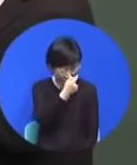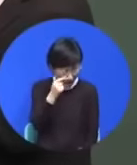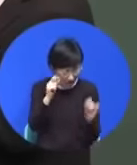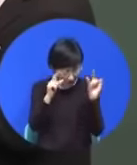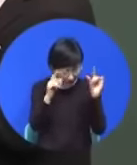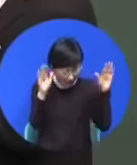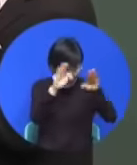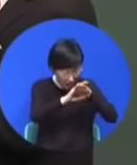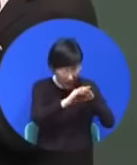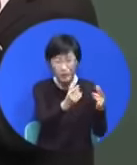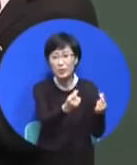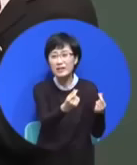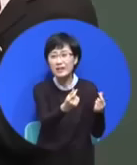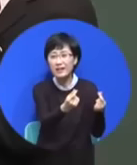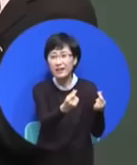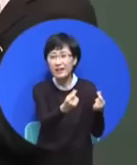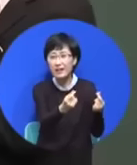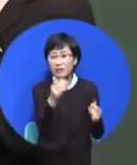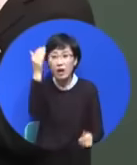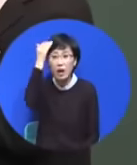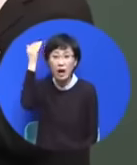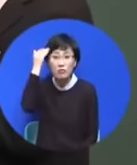사람들이는 신사